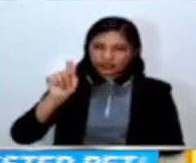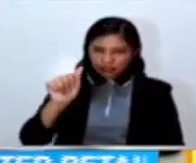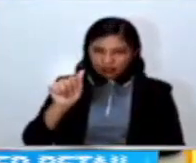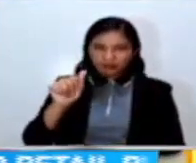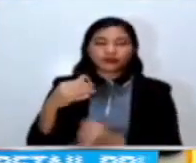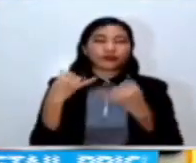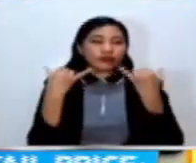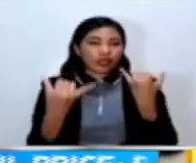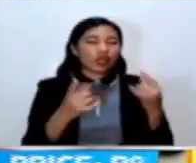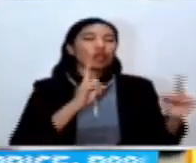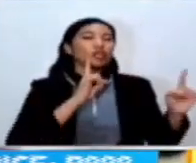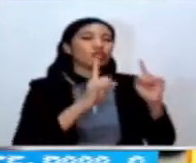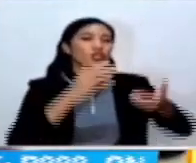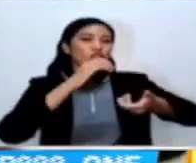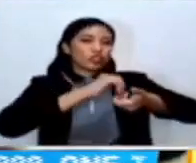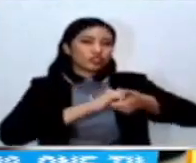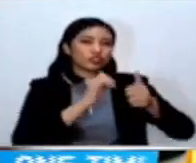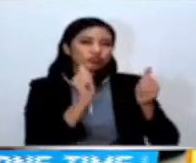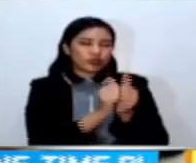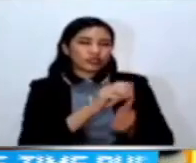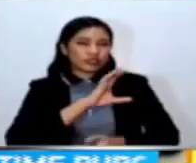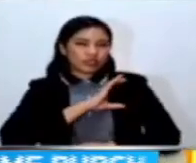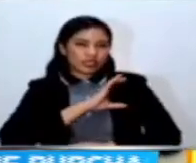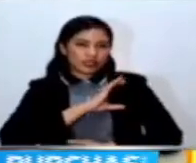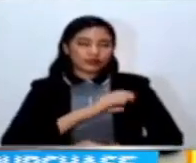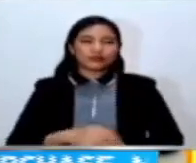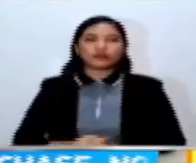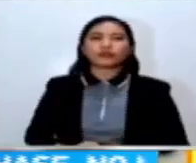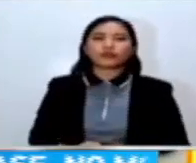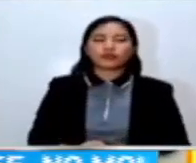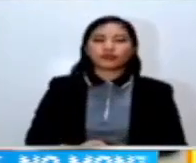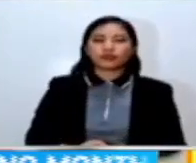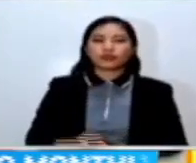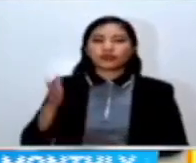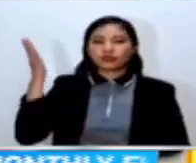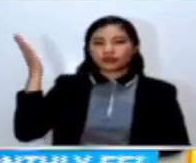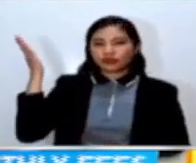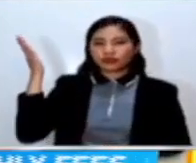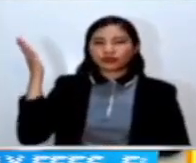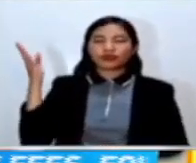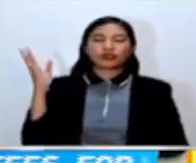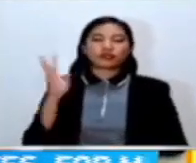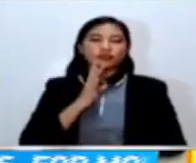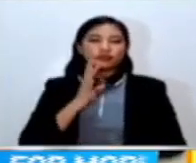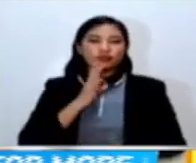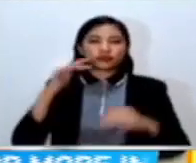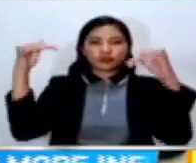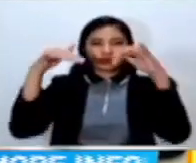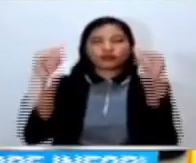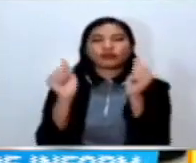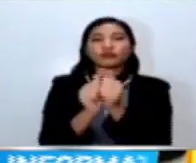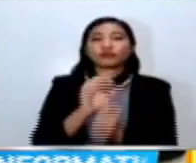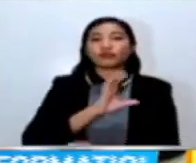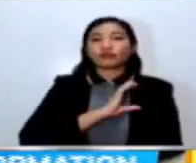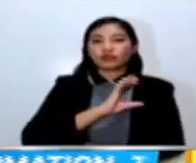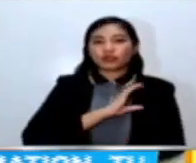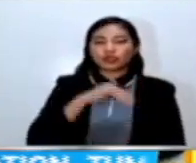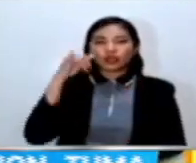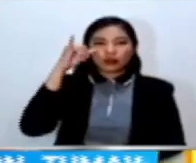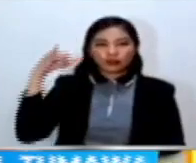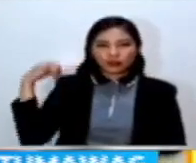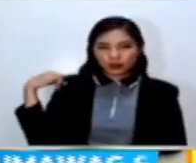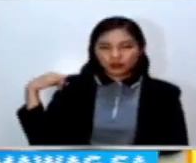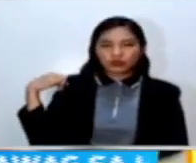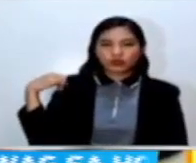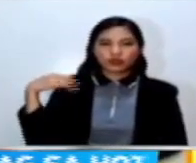Nagpupulong ang mga LGUs kung together with the Philippine National Police kahapon kami tingdan namin ng PNP para i-alert